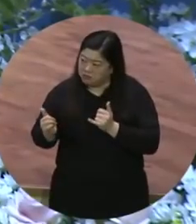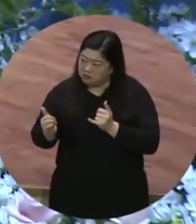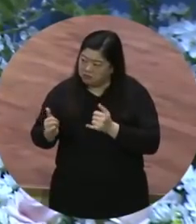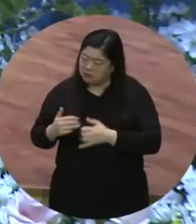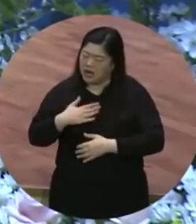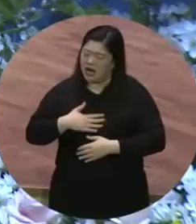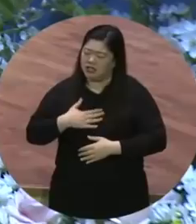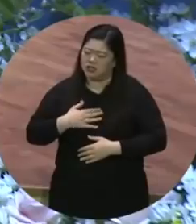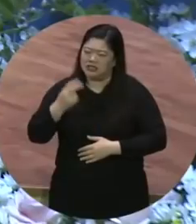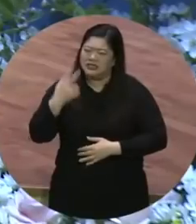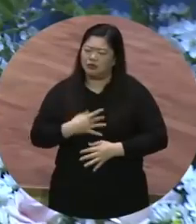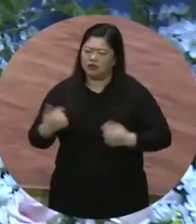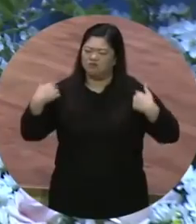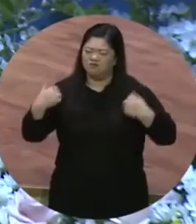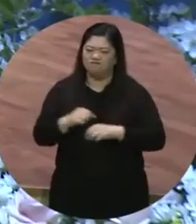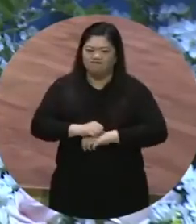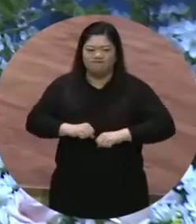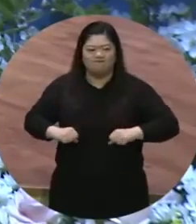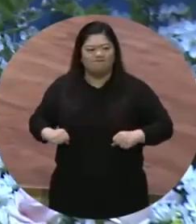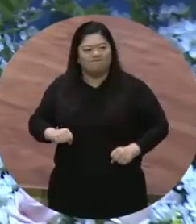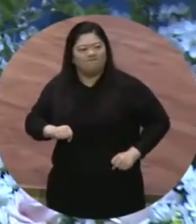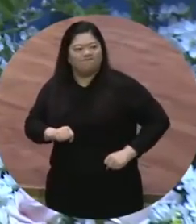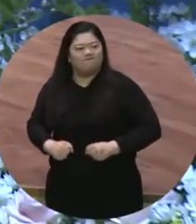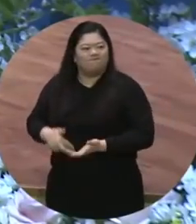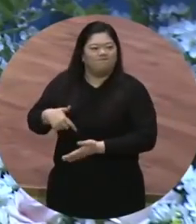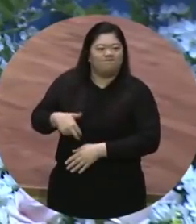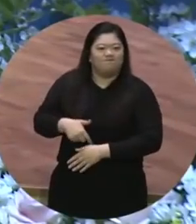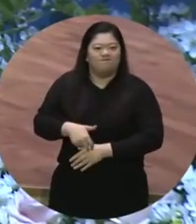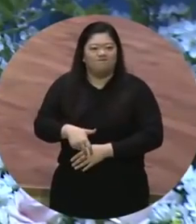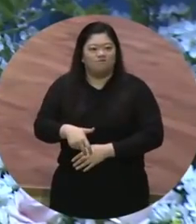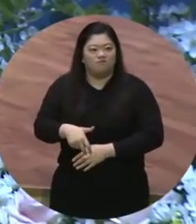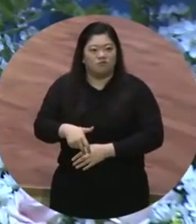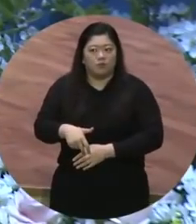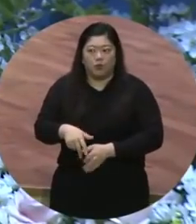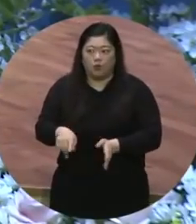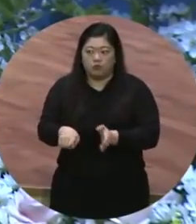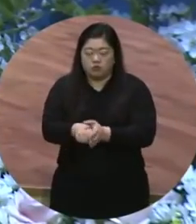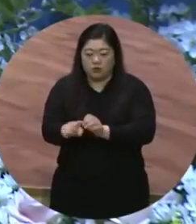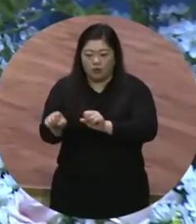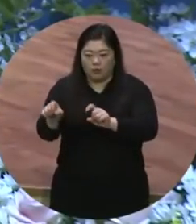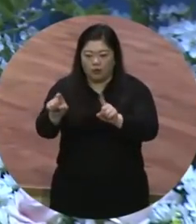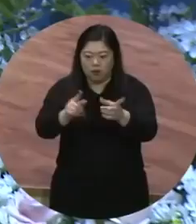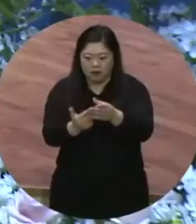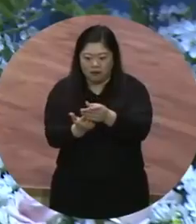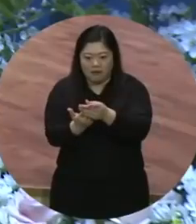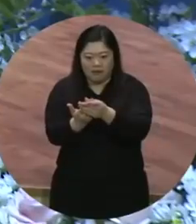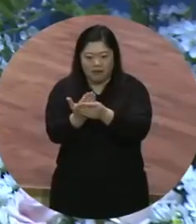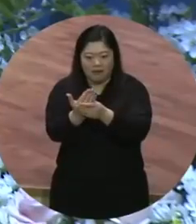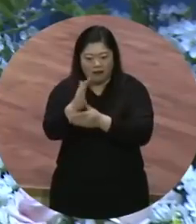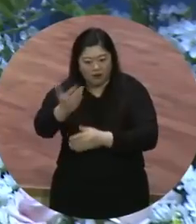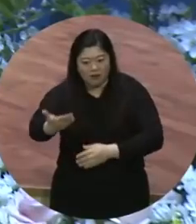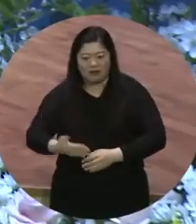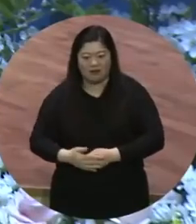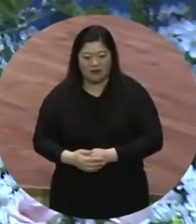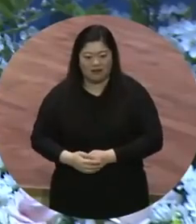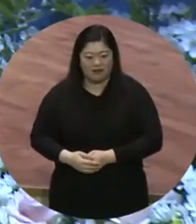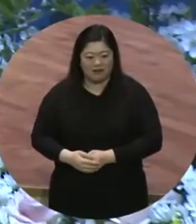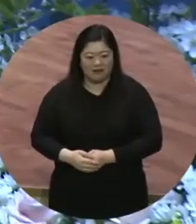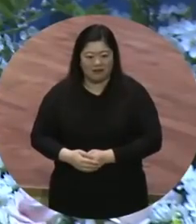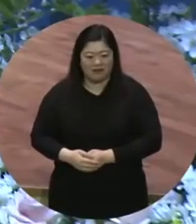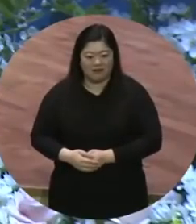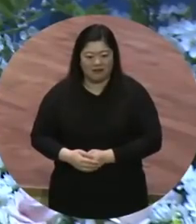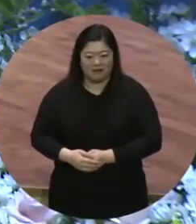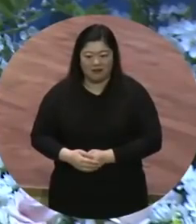나가면 그래돼요. 네. 여러분, 하나님께서 여러분을 축복하신 거 하나하나 생각하면, 받은 은혜 생각하면서